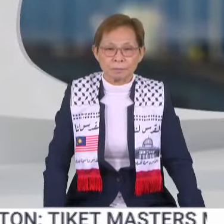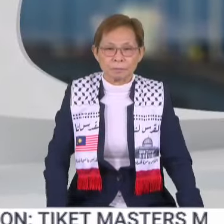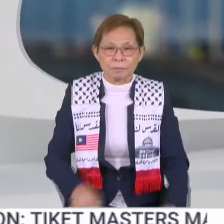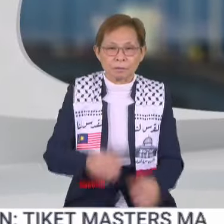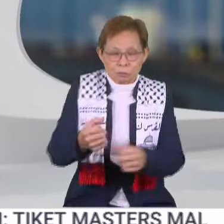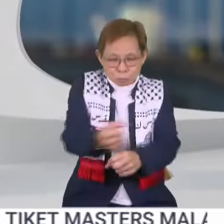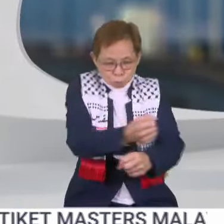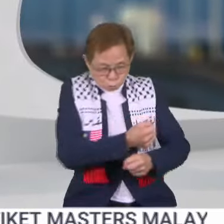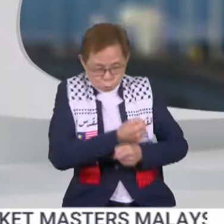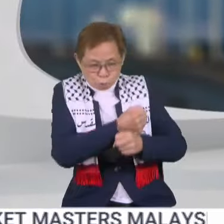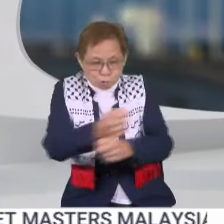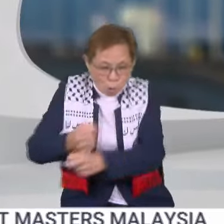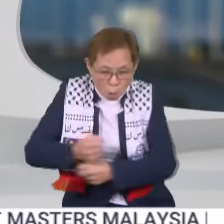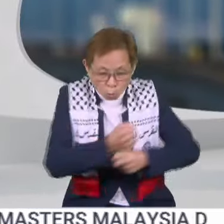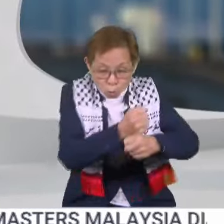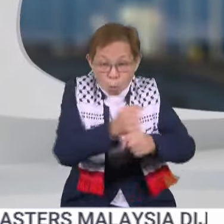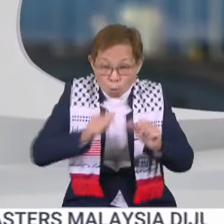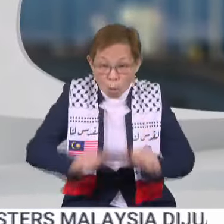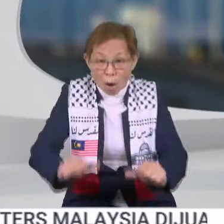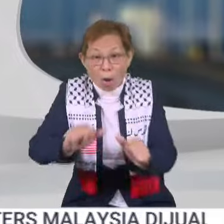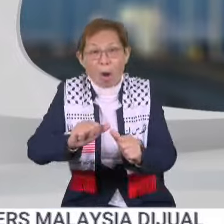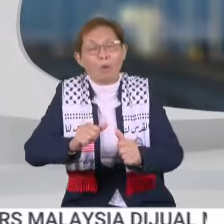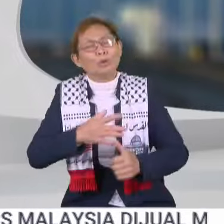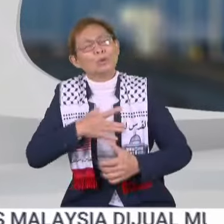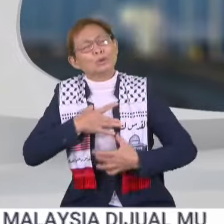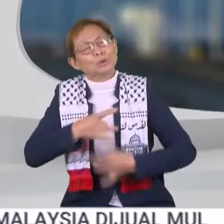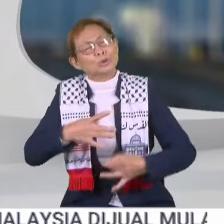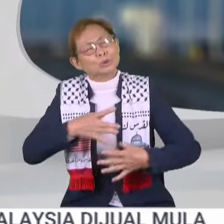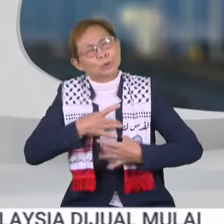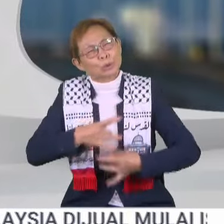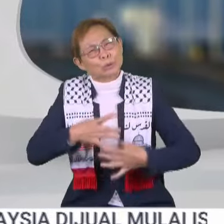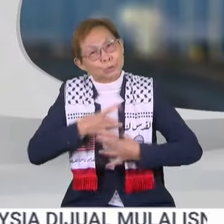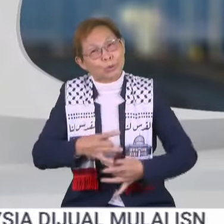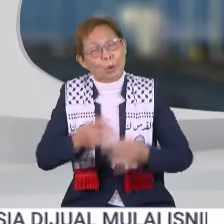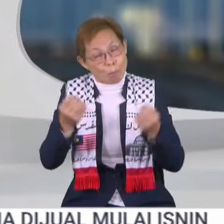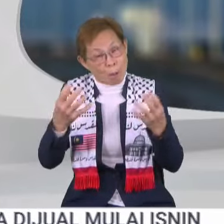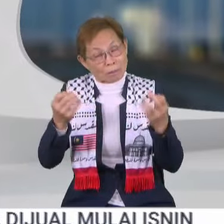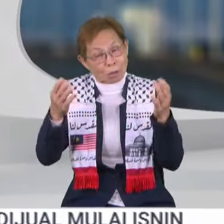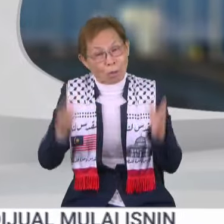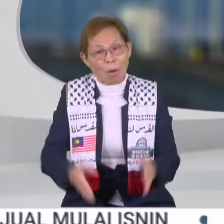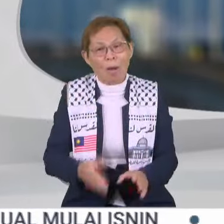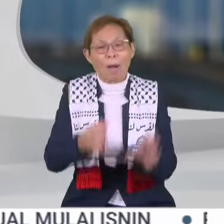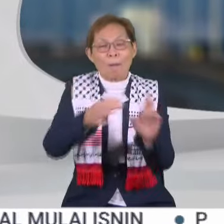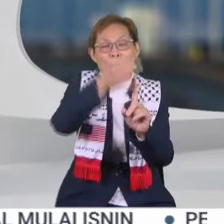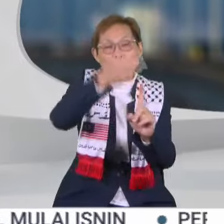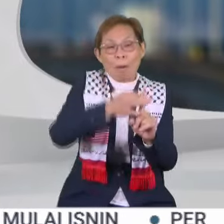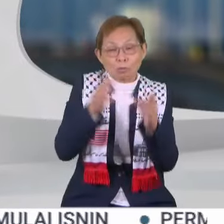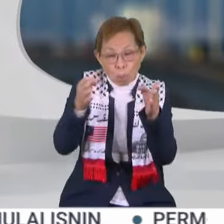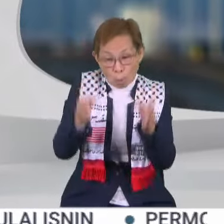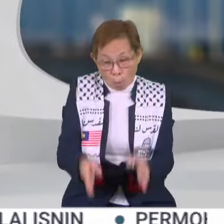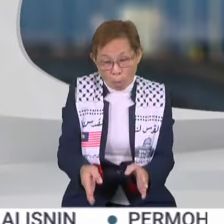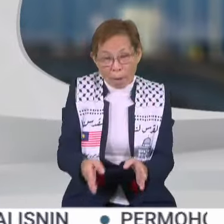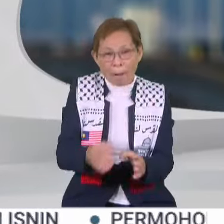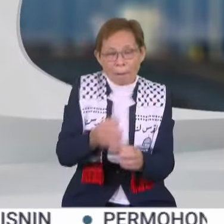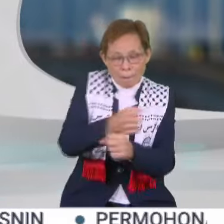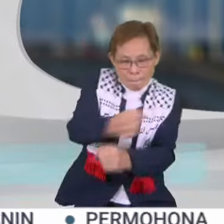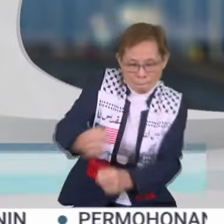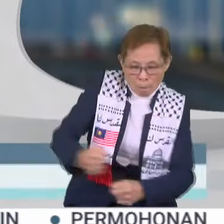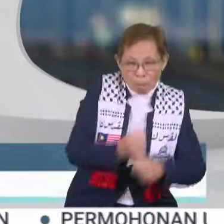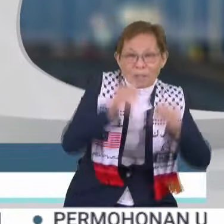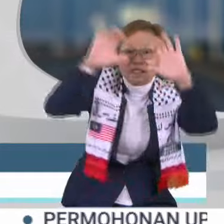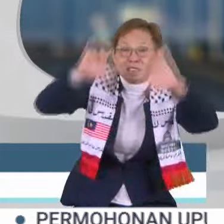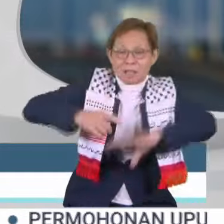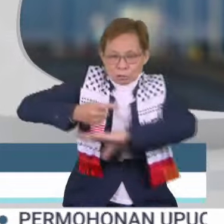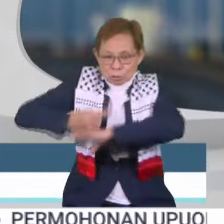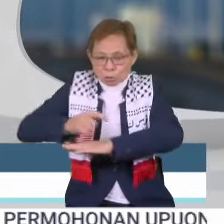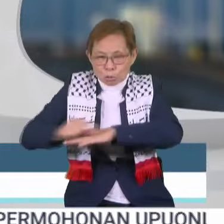Dodol antara juadah yang masih mendapat tempat di hati peminat. Di Pulau Pinang, seorang pengusaha dodol mempraktikkan kaedah tradisional